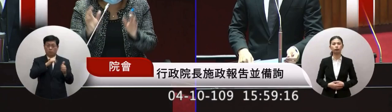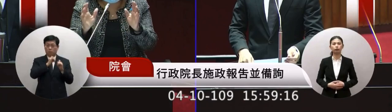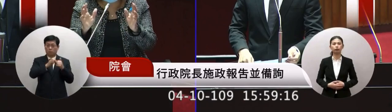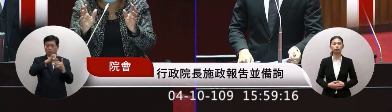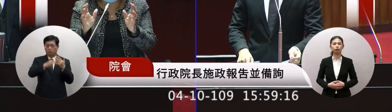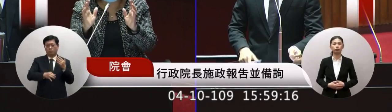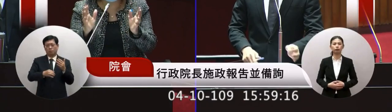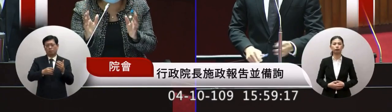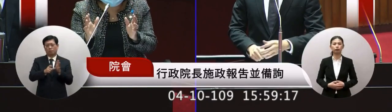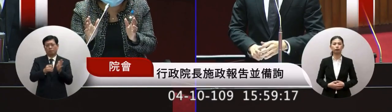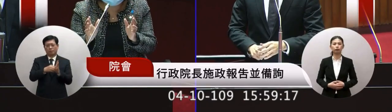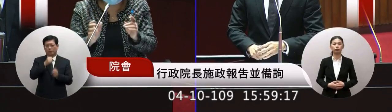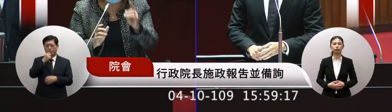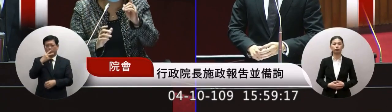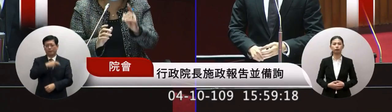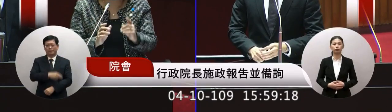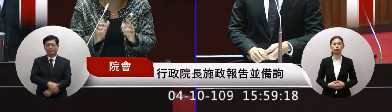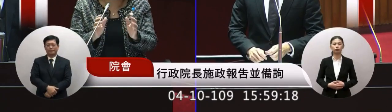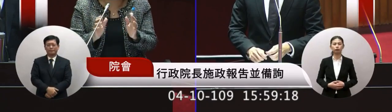标。